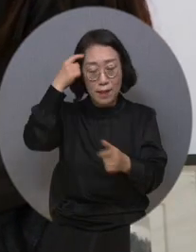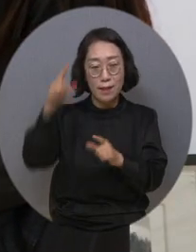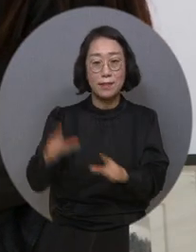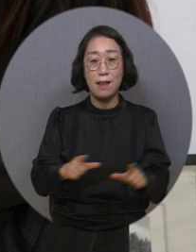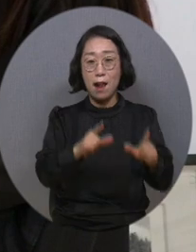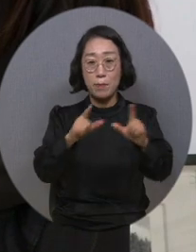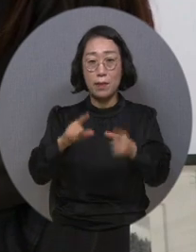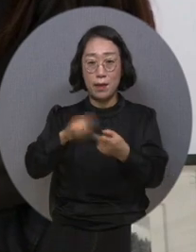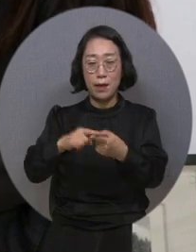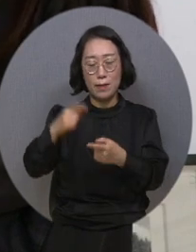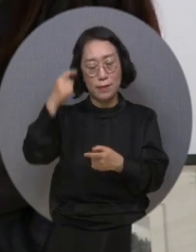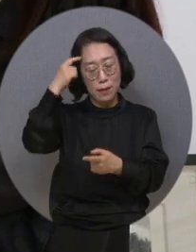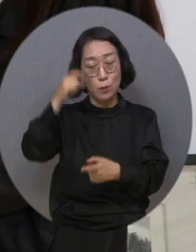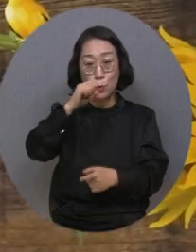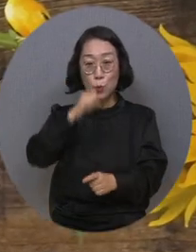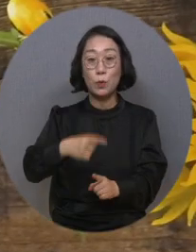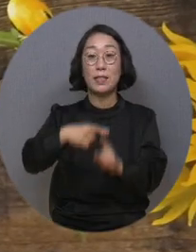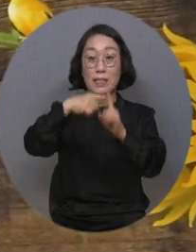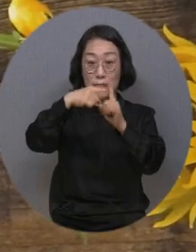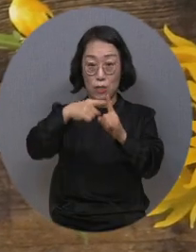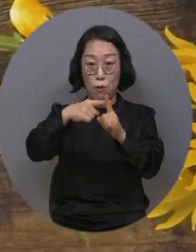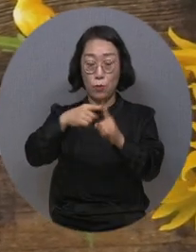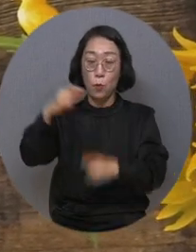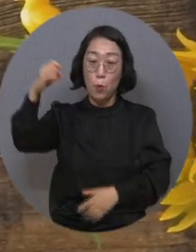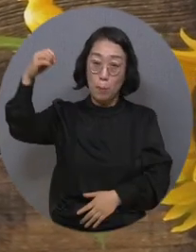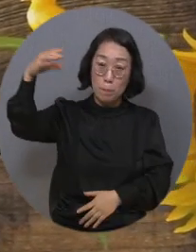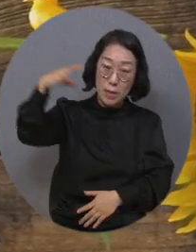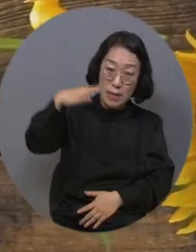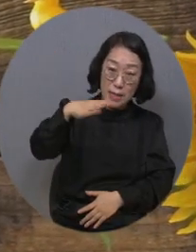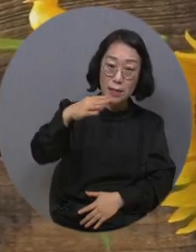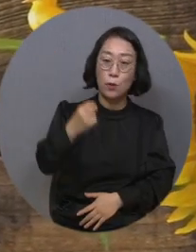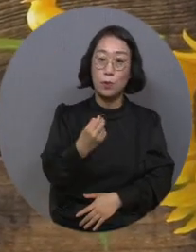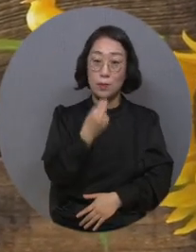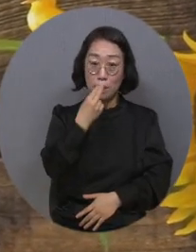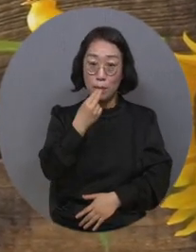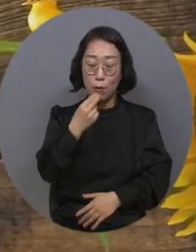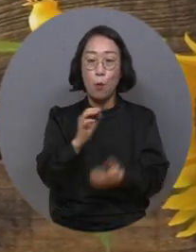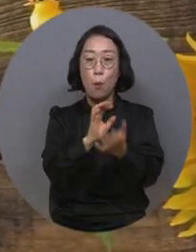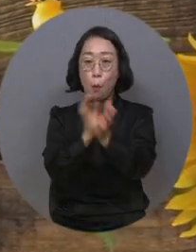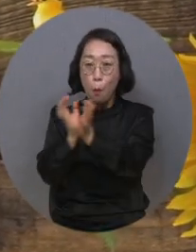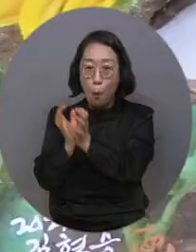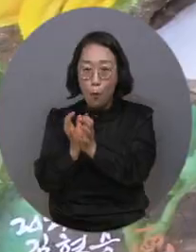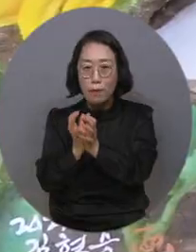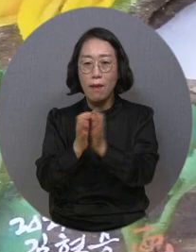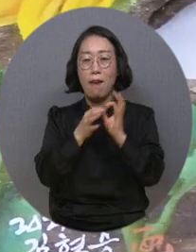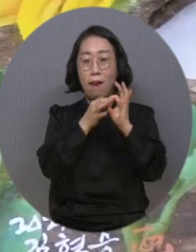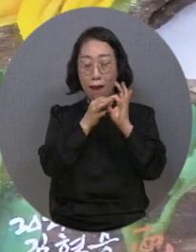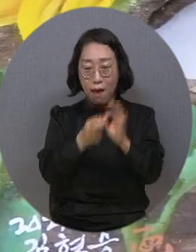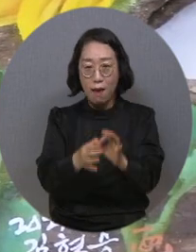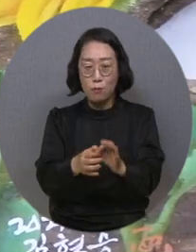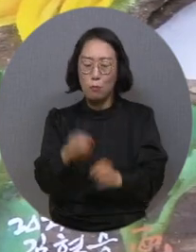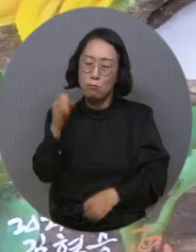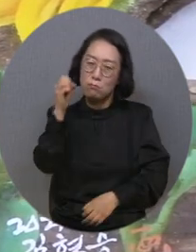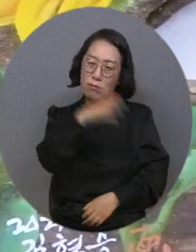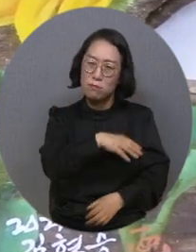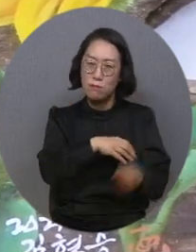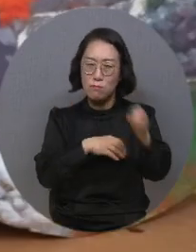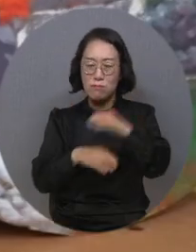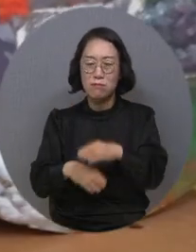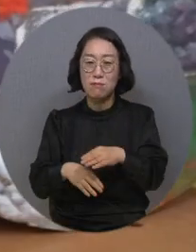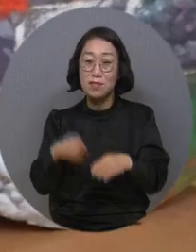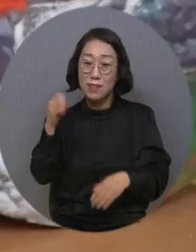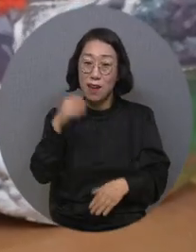대한 긍정적인 시선이며 빛과 생명으로 작가의 꽃에 대한 사랑은 벌어진 기와나